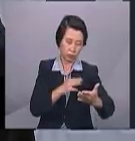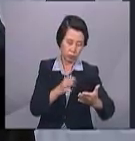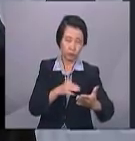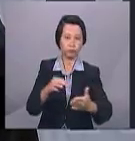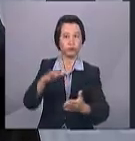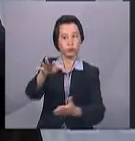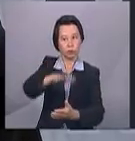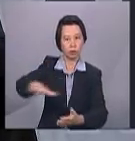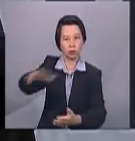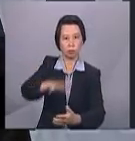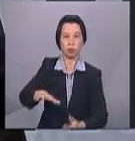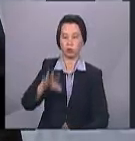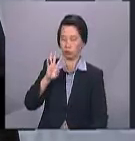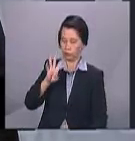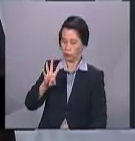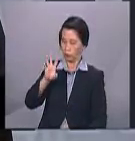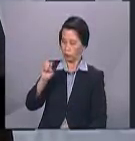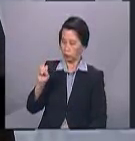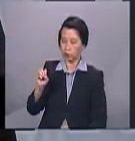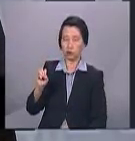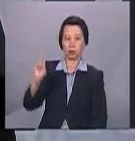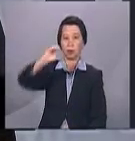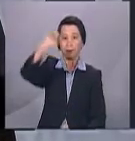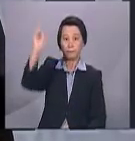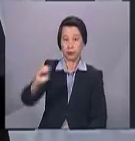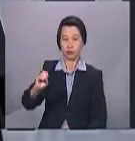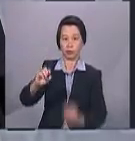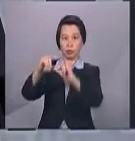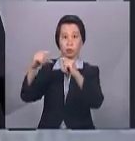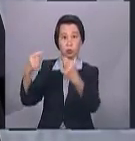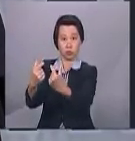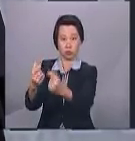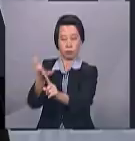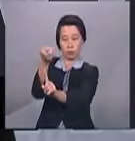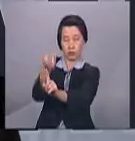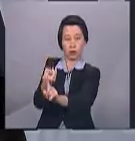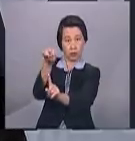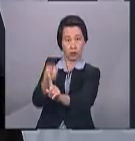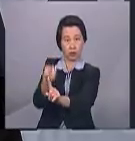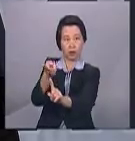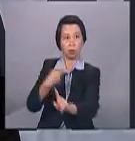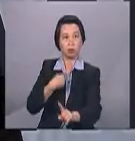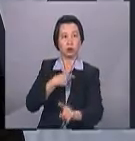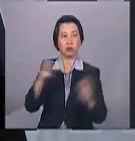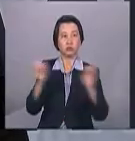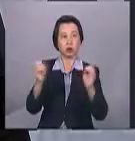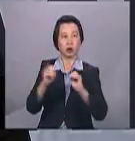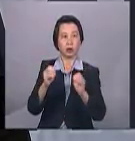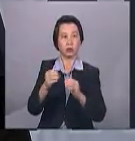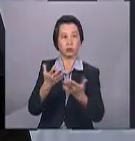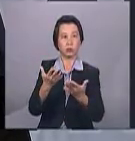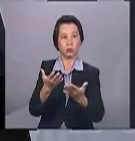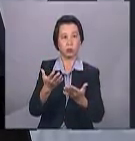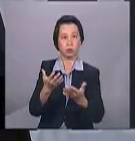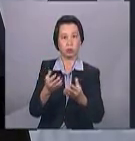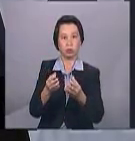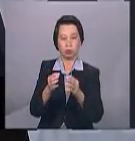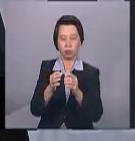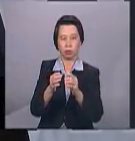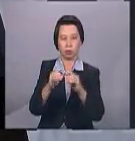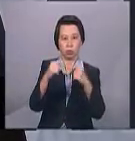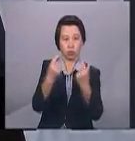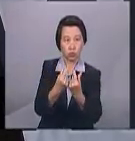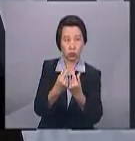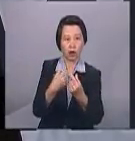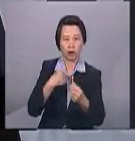about 40% of the total cluster. But we do not have a big cluster. We do have small